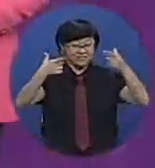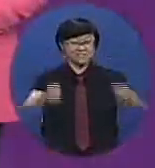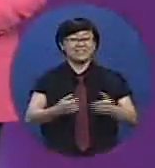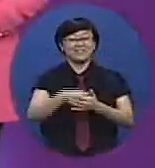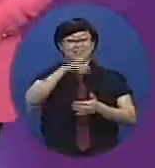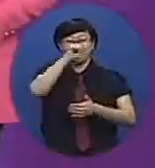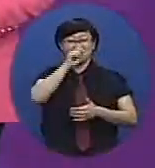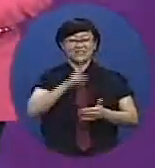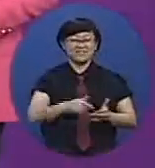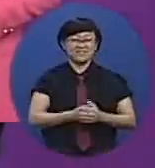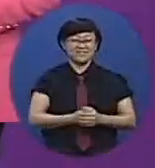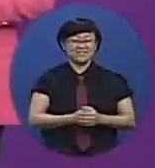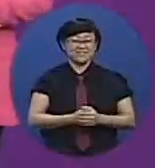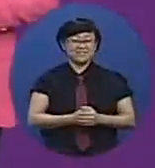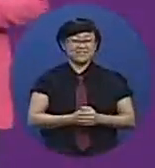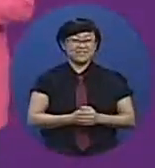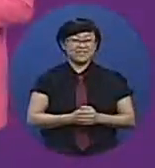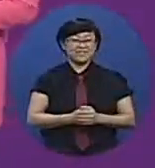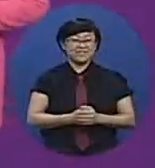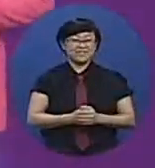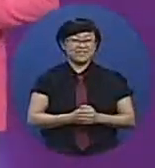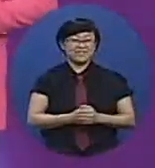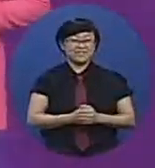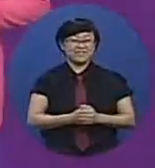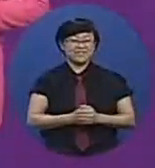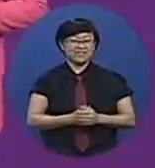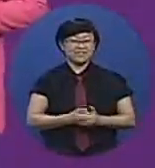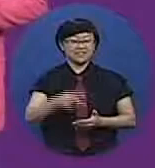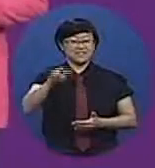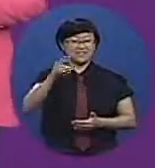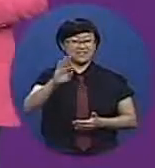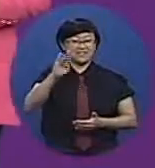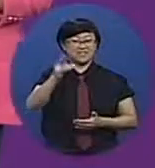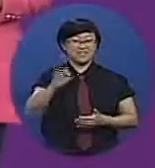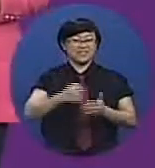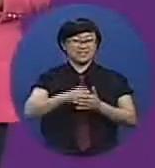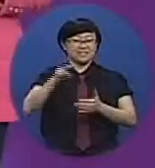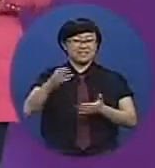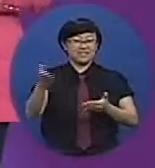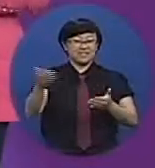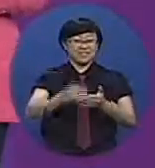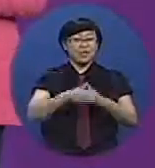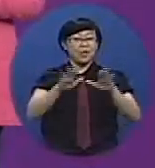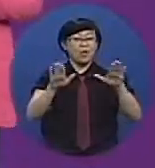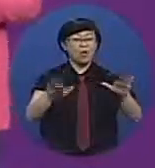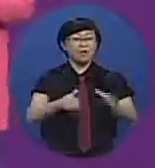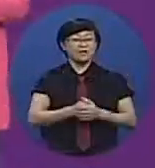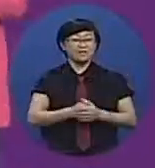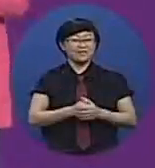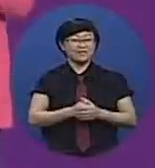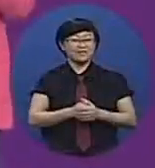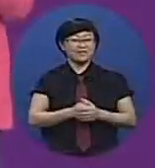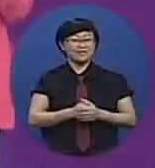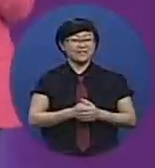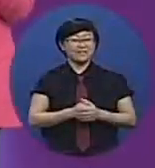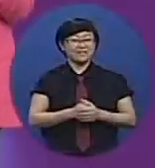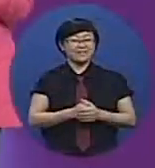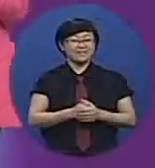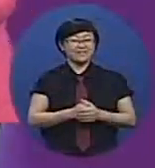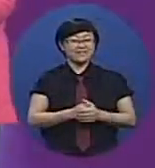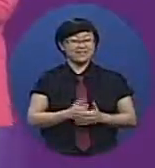네. 예. 아 근데요. 네. 저 송범수 씨. 네. 송범수 씨가 오늘 아주